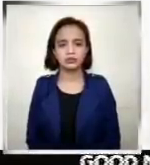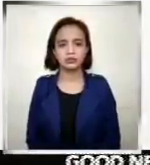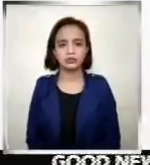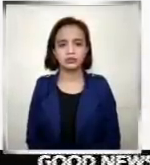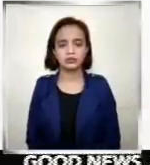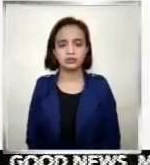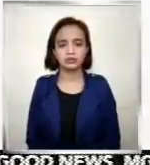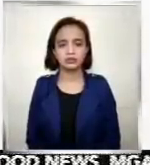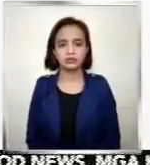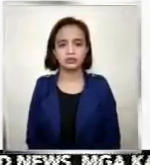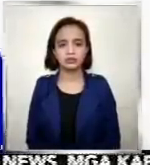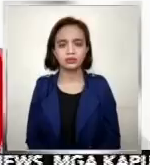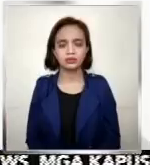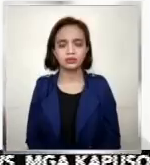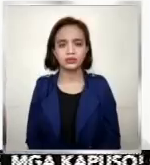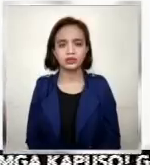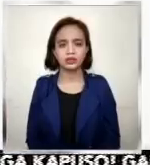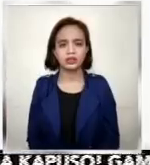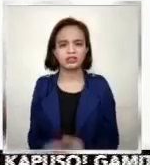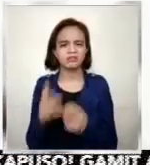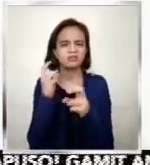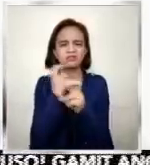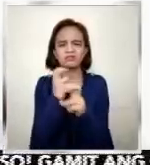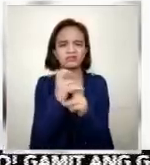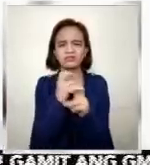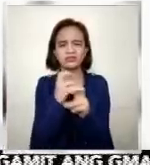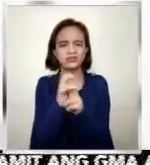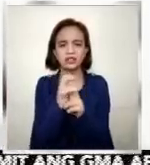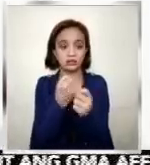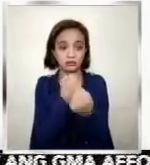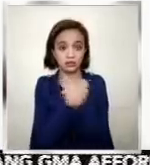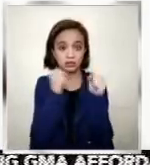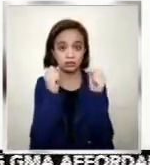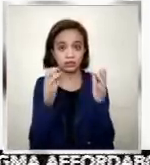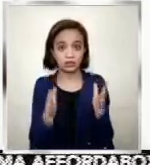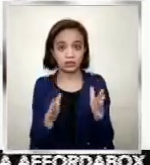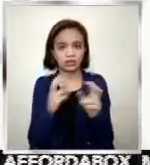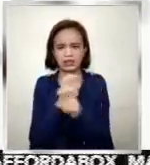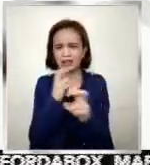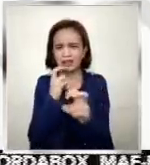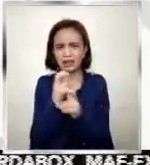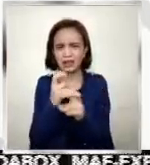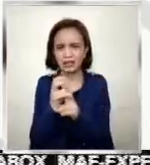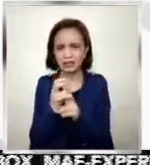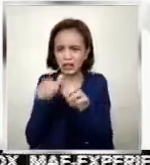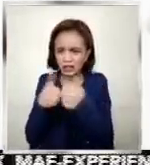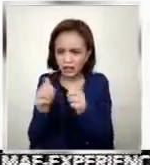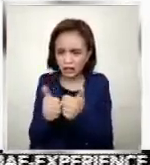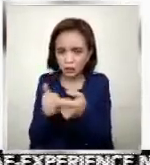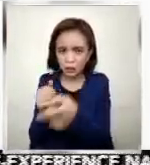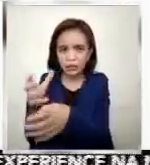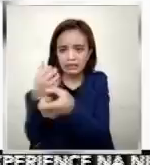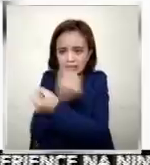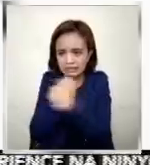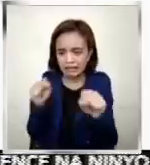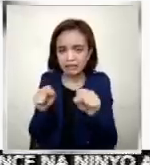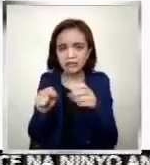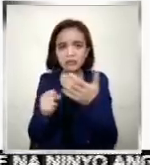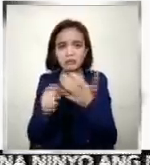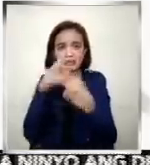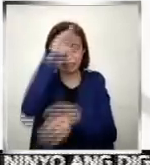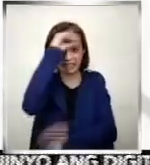to. Hirap ang mga rescuer na maabot ang lalaking naipit sa ilalim ng utility vehicle na ito. Rider siya